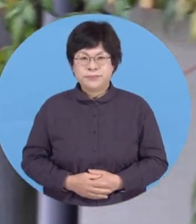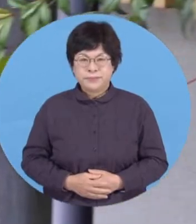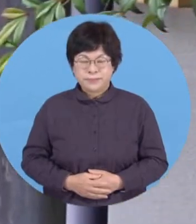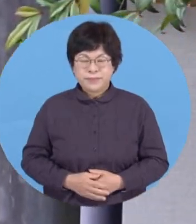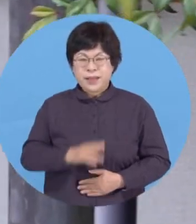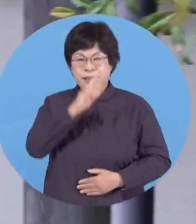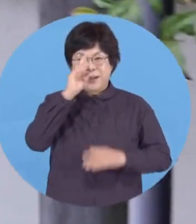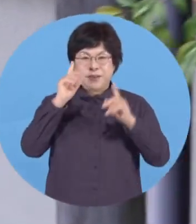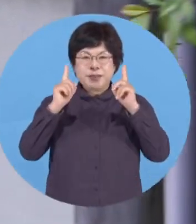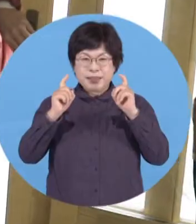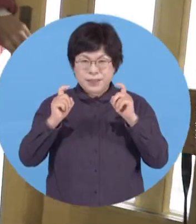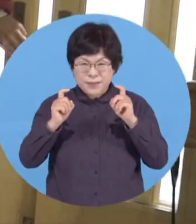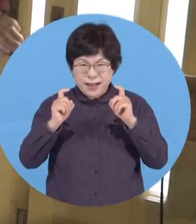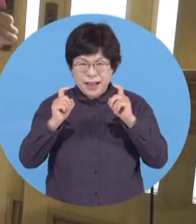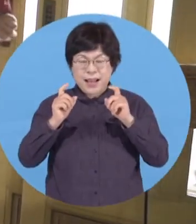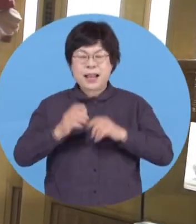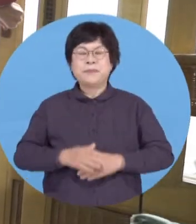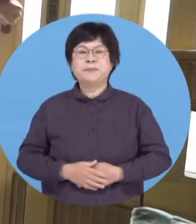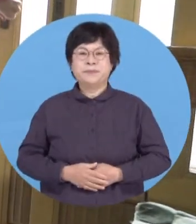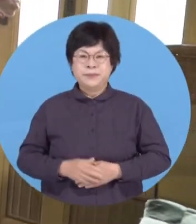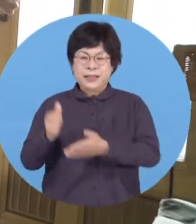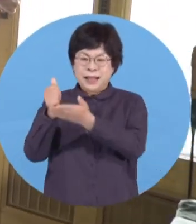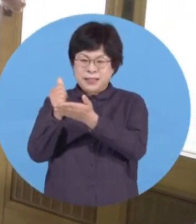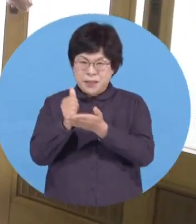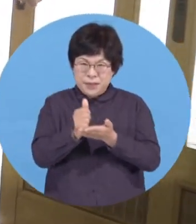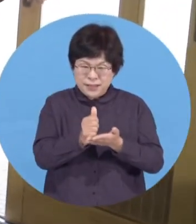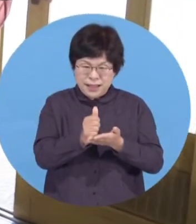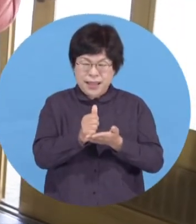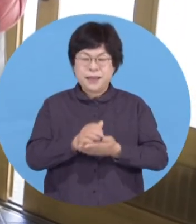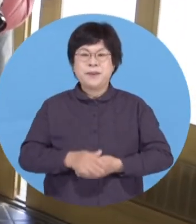こんにちは。 こんにちは、いらっしゃいませ。